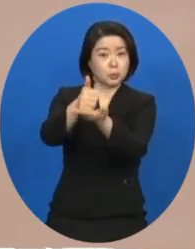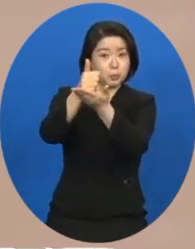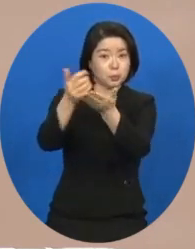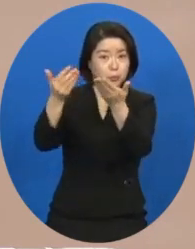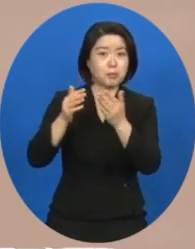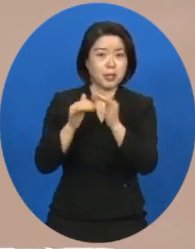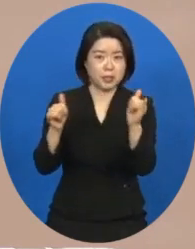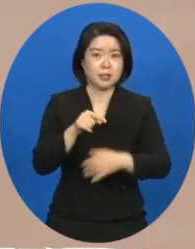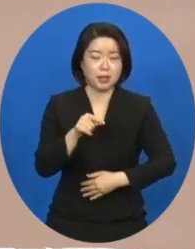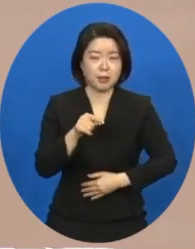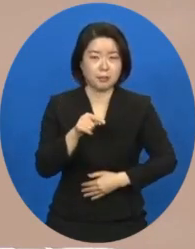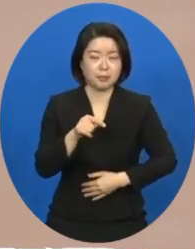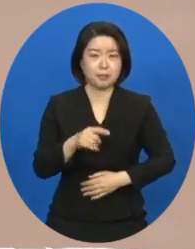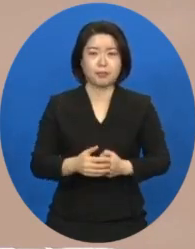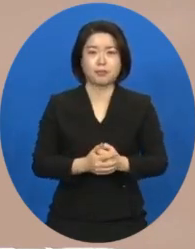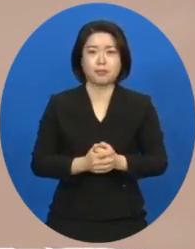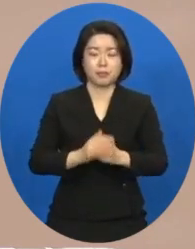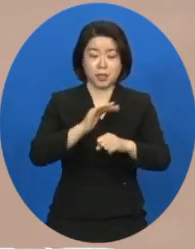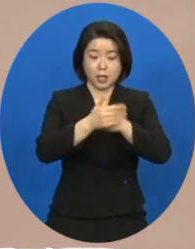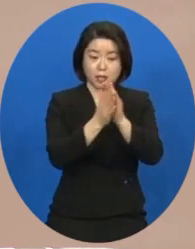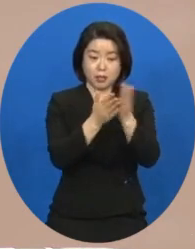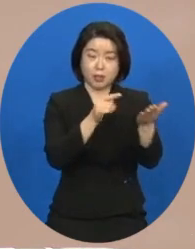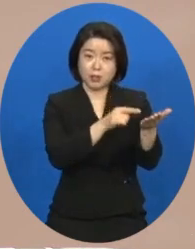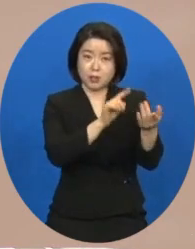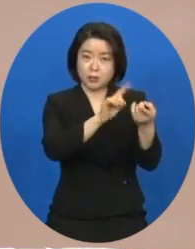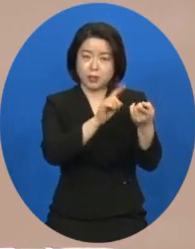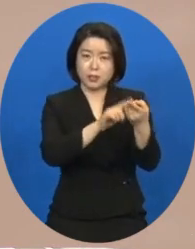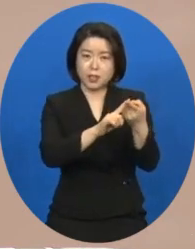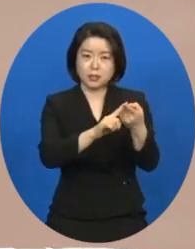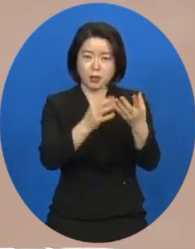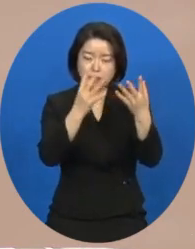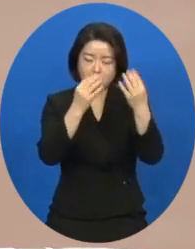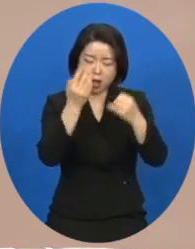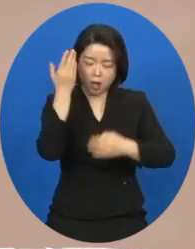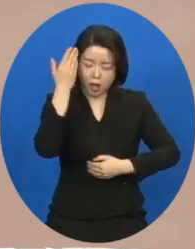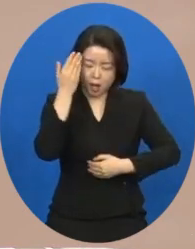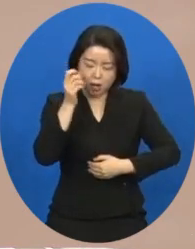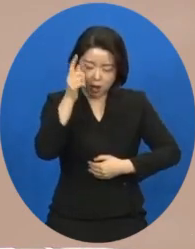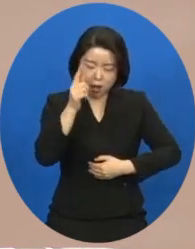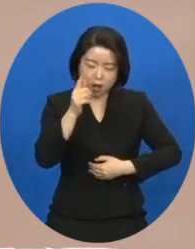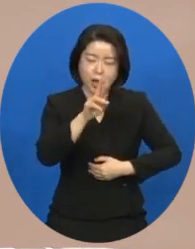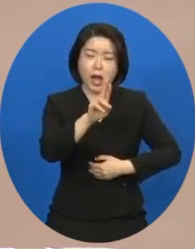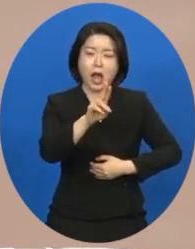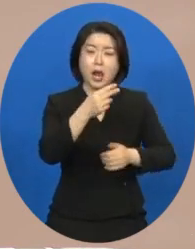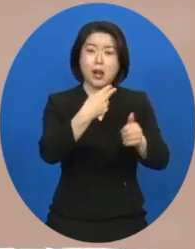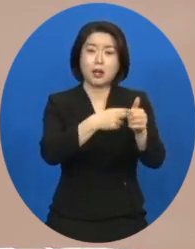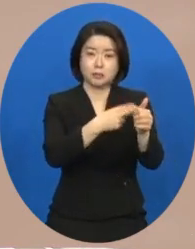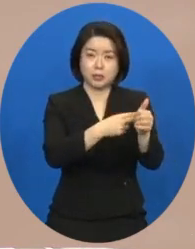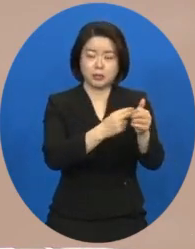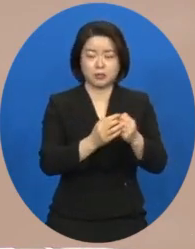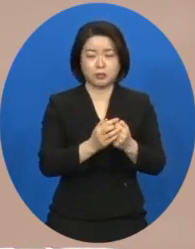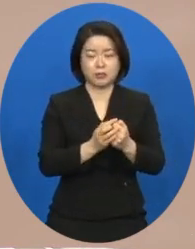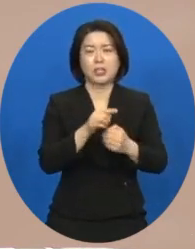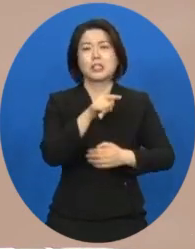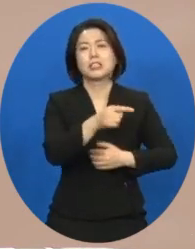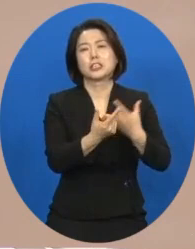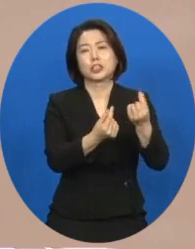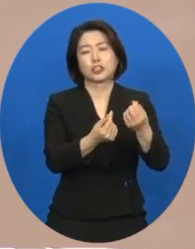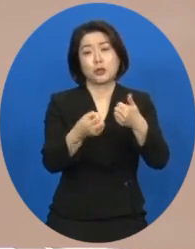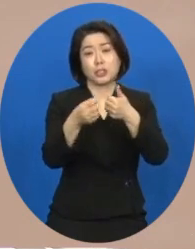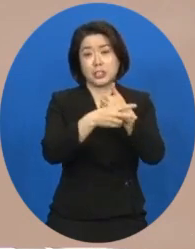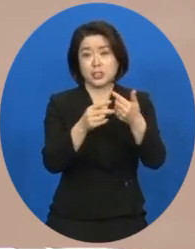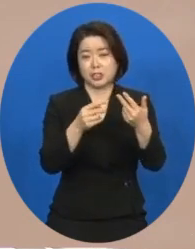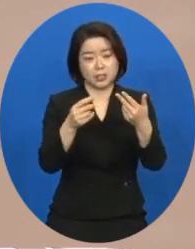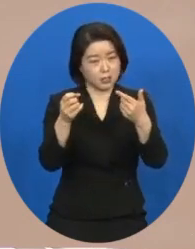사람이었어요. 성경에 대해서도 많이 아는 랍비였습니다. 근데 니고데모도